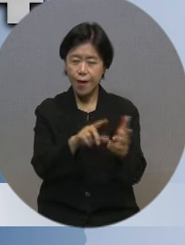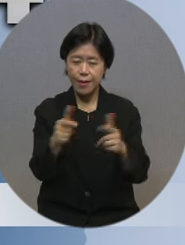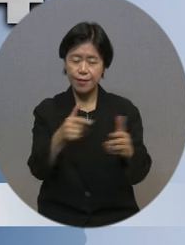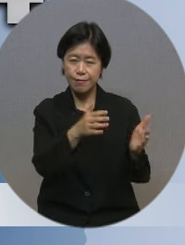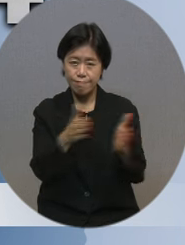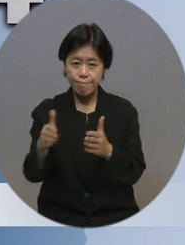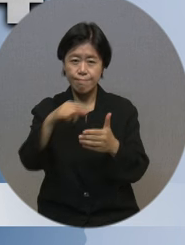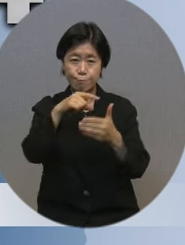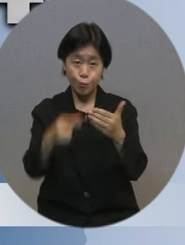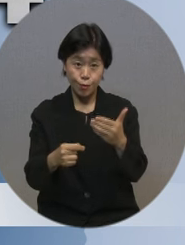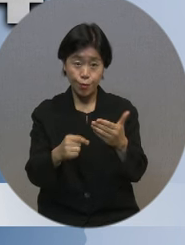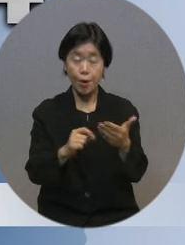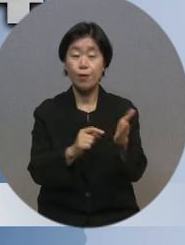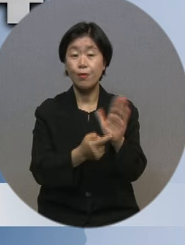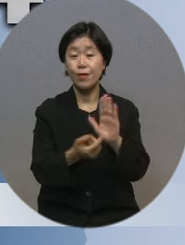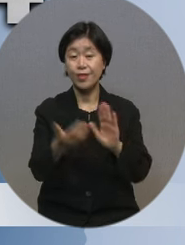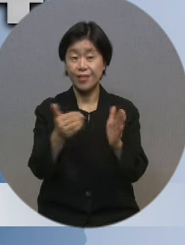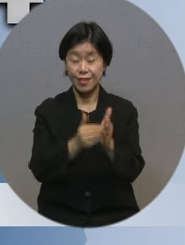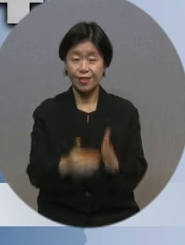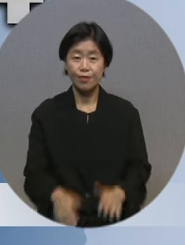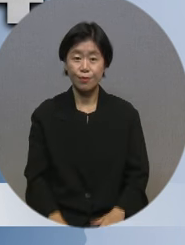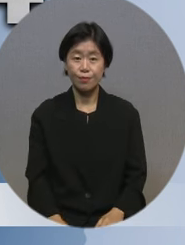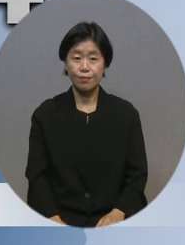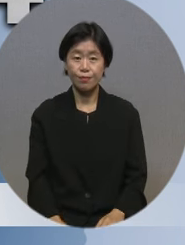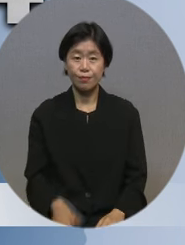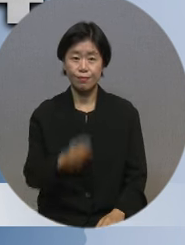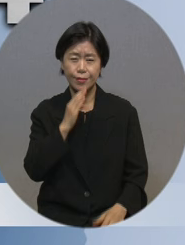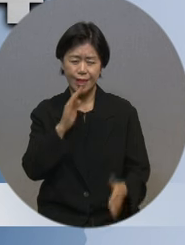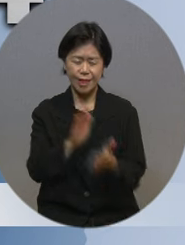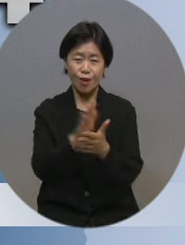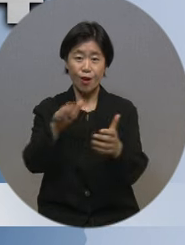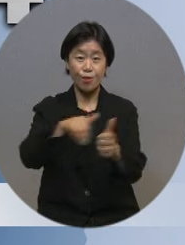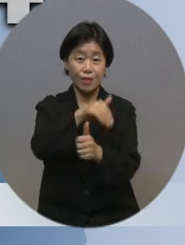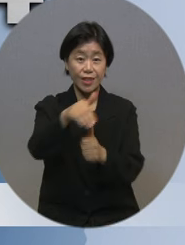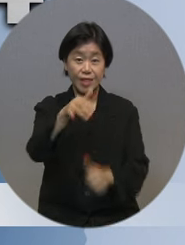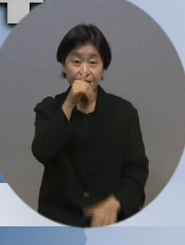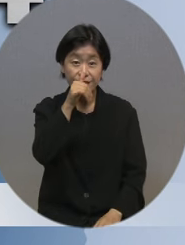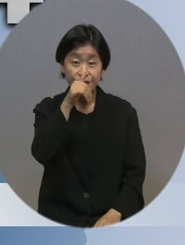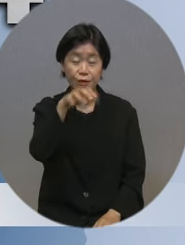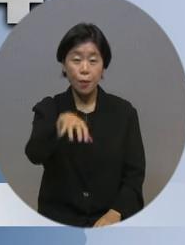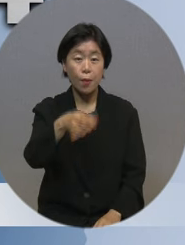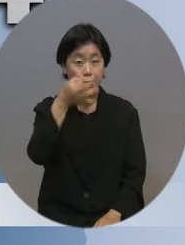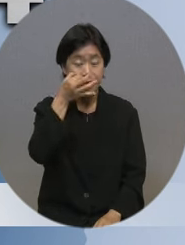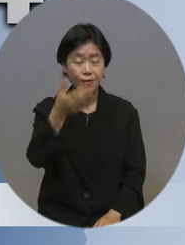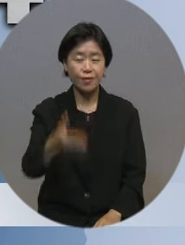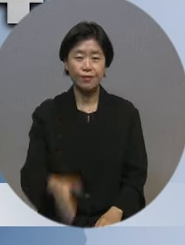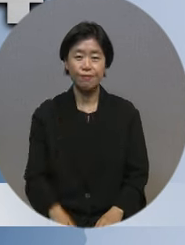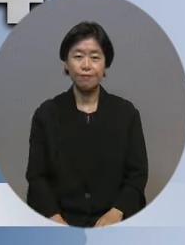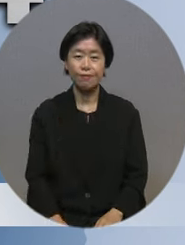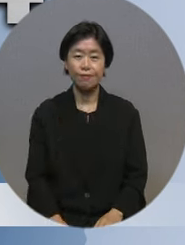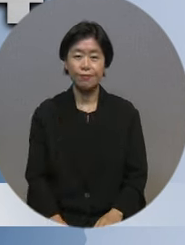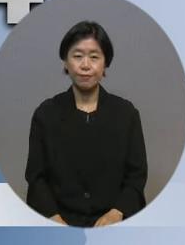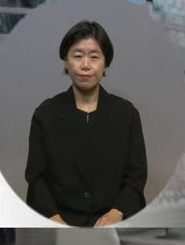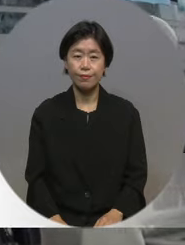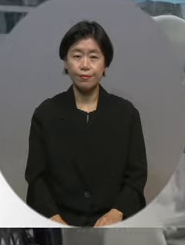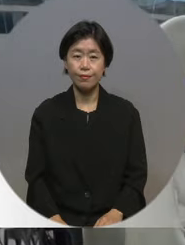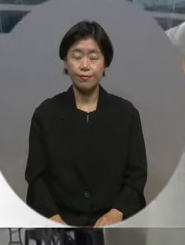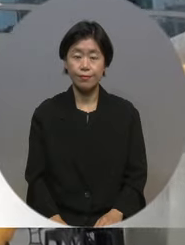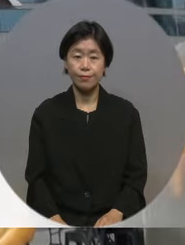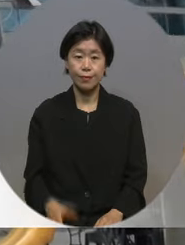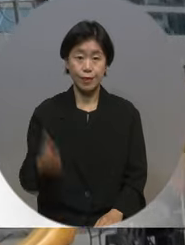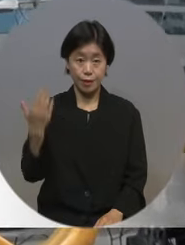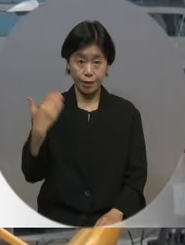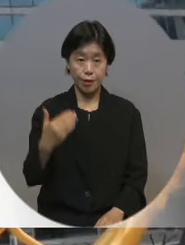다채로운 문화공연을 선보였습니다. 열기 가득했던 그곳에 정운선 기자가 다녀왔습니다.